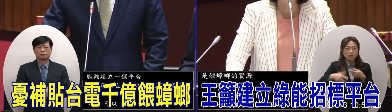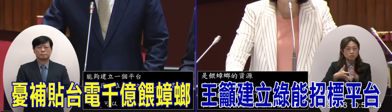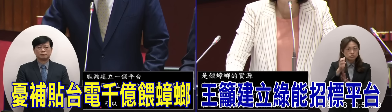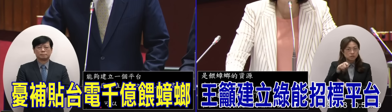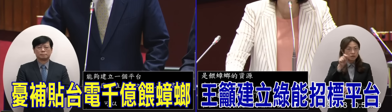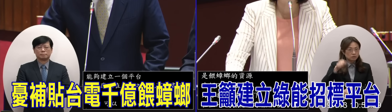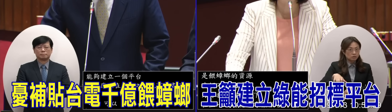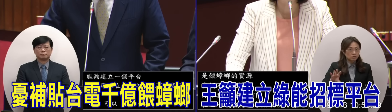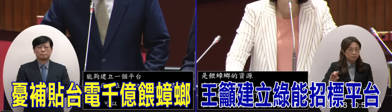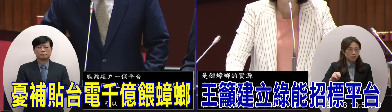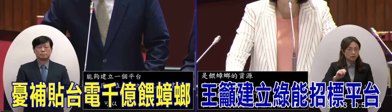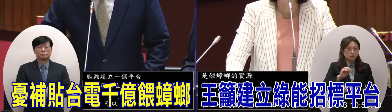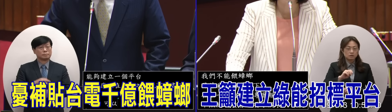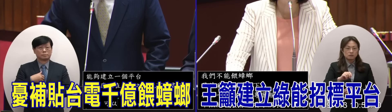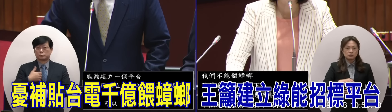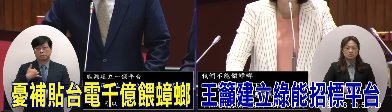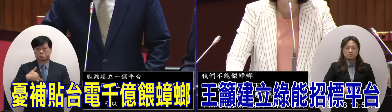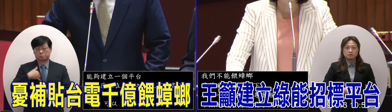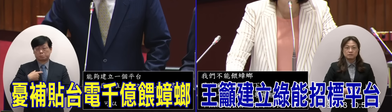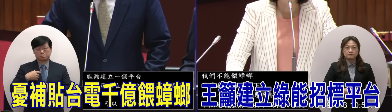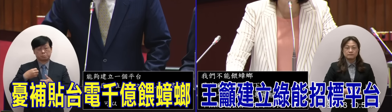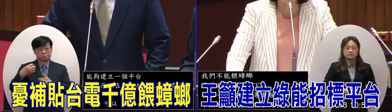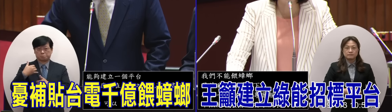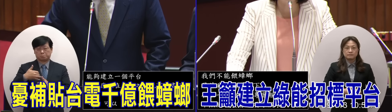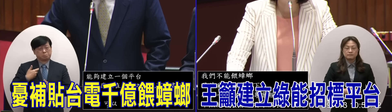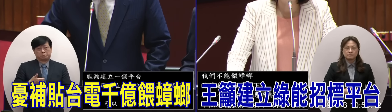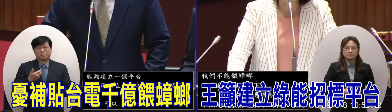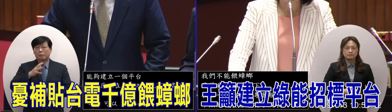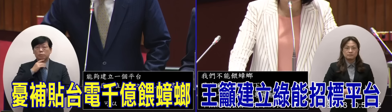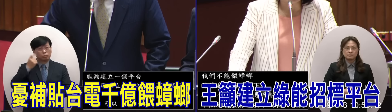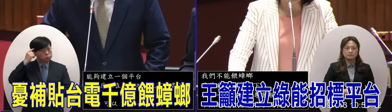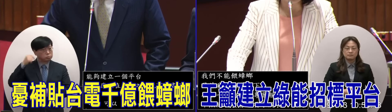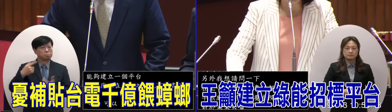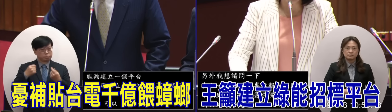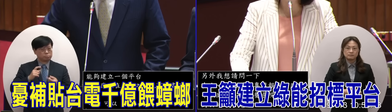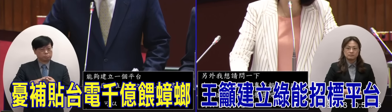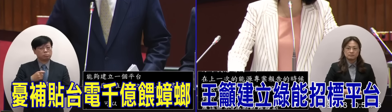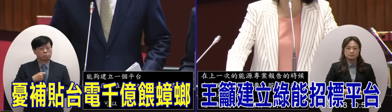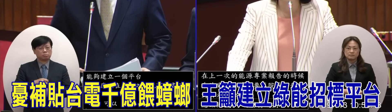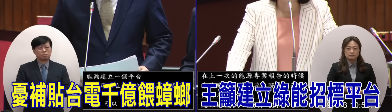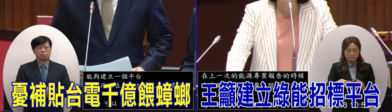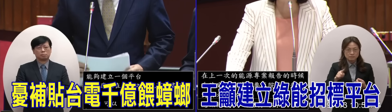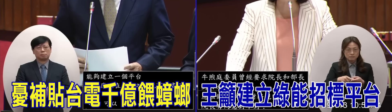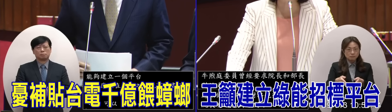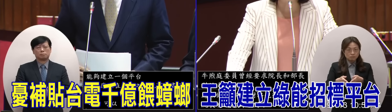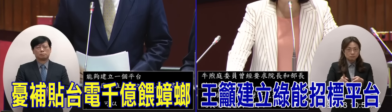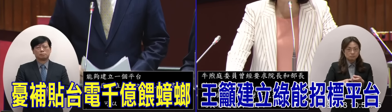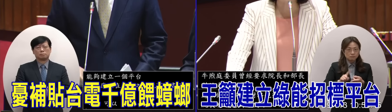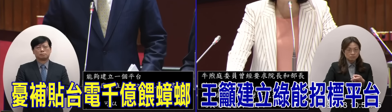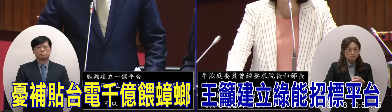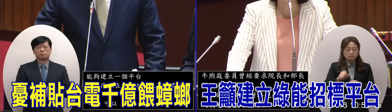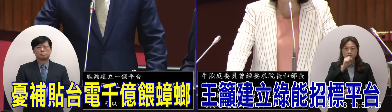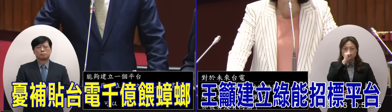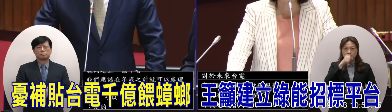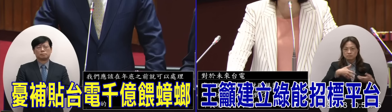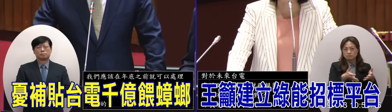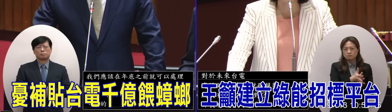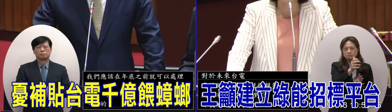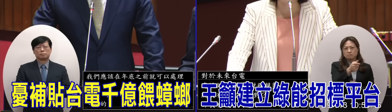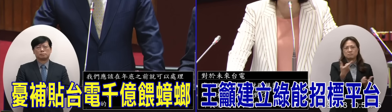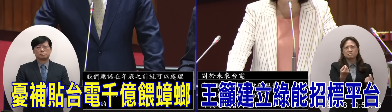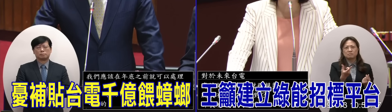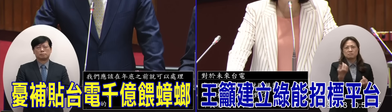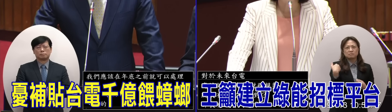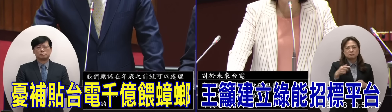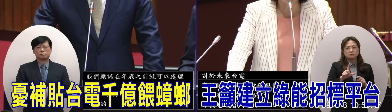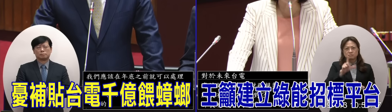意？ 我没有直接收到这样的讯息，不过我认为这是应该的。 应该的。好，那部长，你也是上市公司的